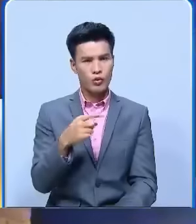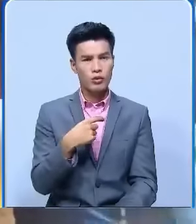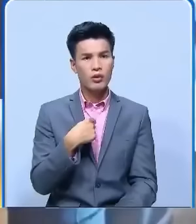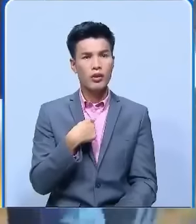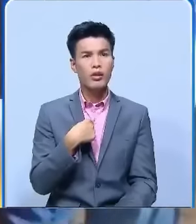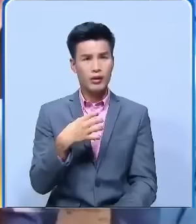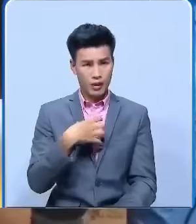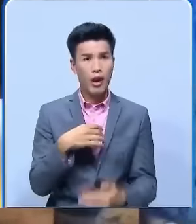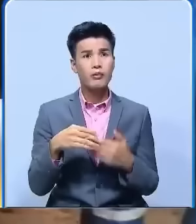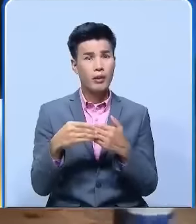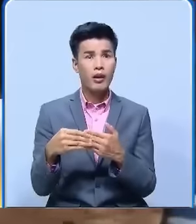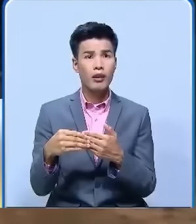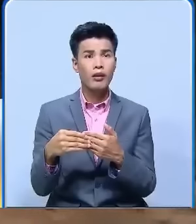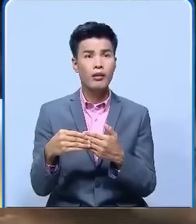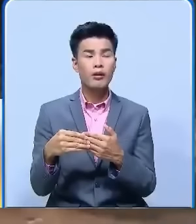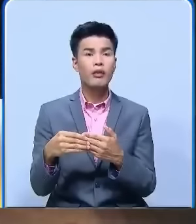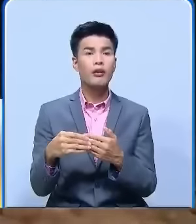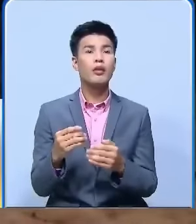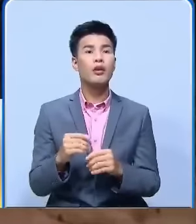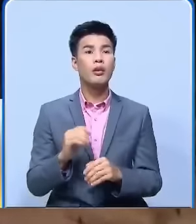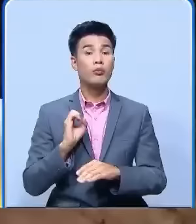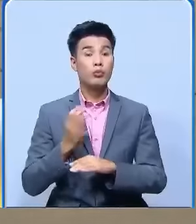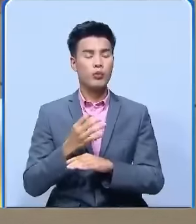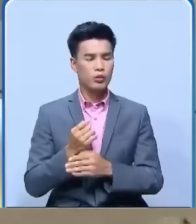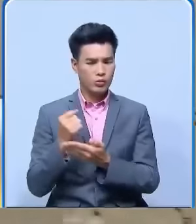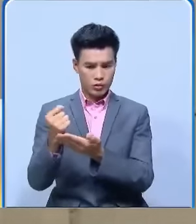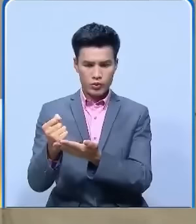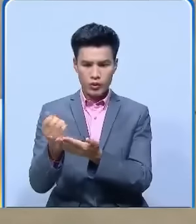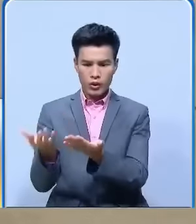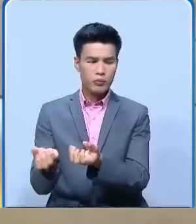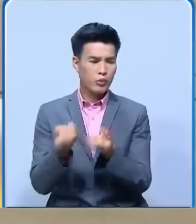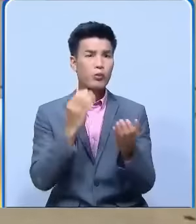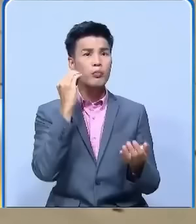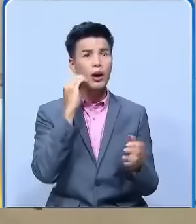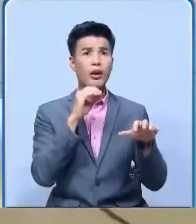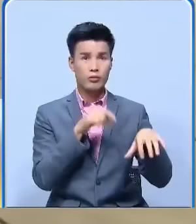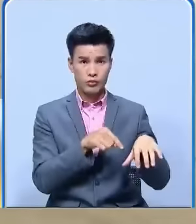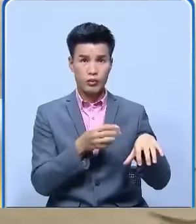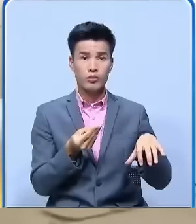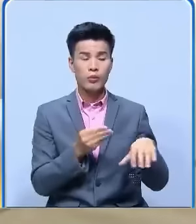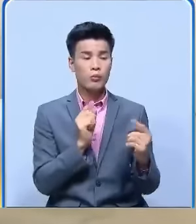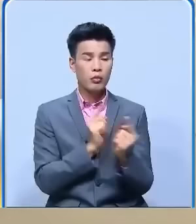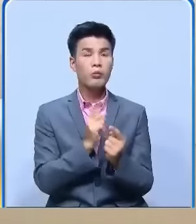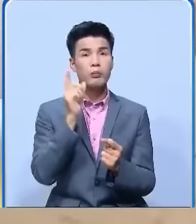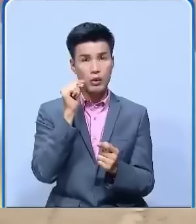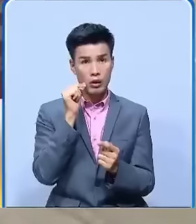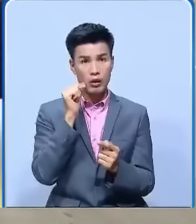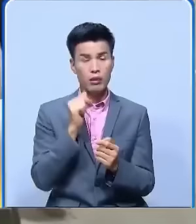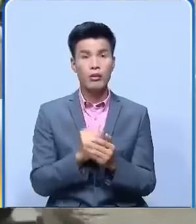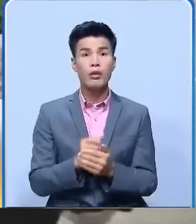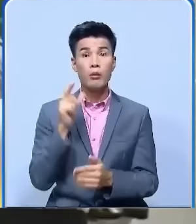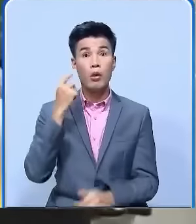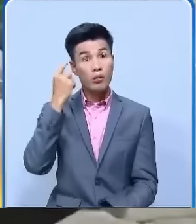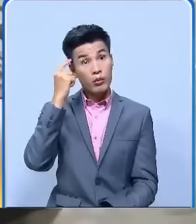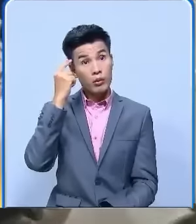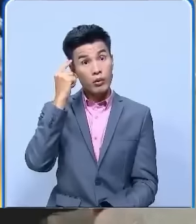ที่อำเภอท่าตูมจังหวัดสุรินทร์นะครับกุไภก็เลยมาส่งที่บ้านเนี่ยนะครับมาที่บ้านของน้องและมาเจอคุณแม่เรียบร้อยคุณแม่เองก็ไม่รู้